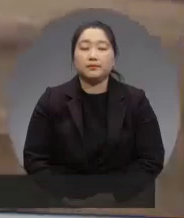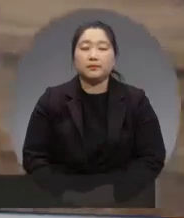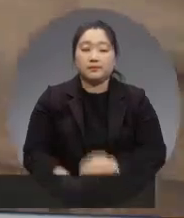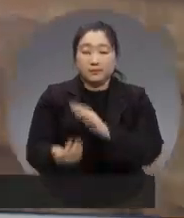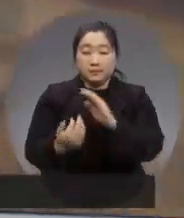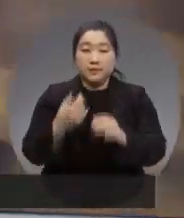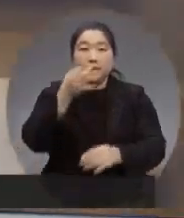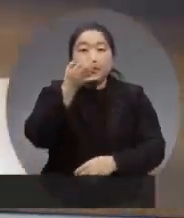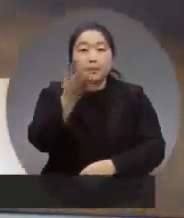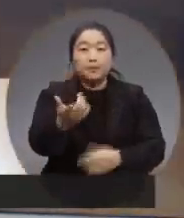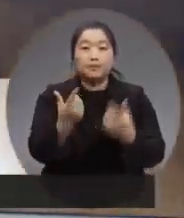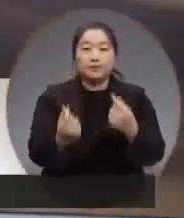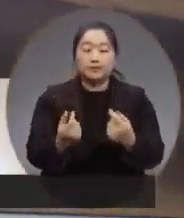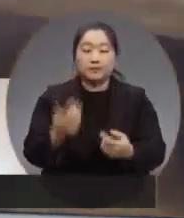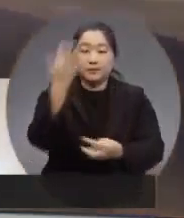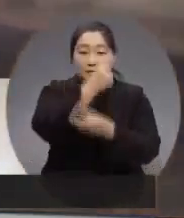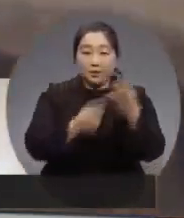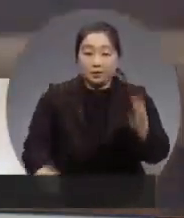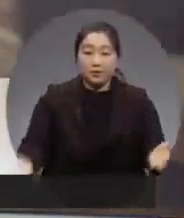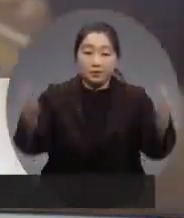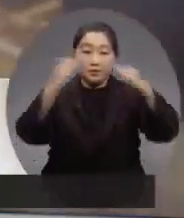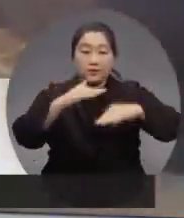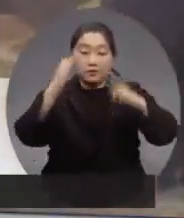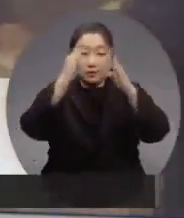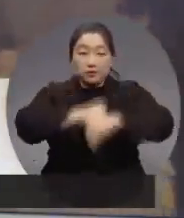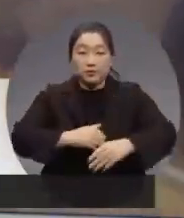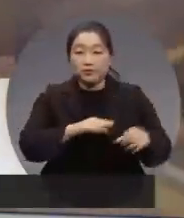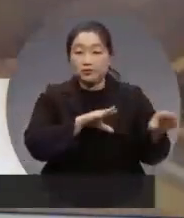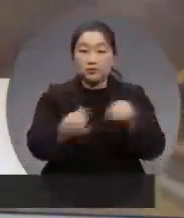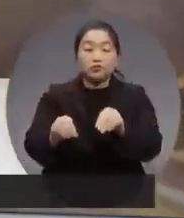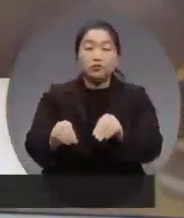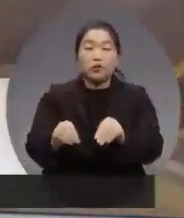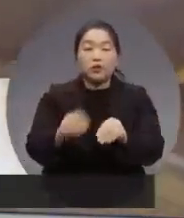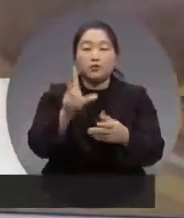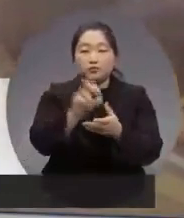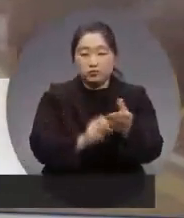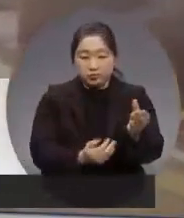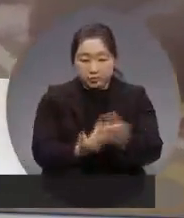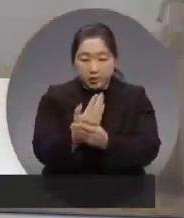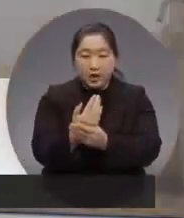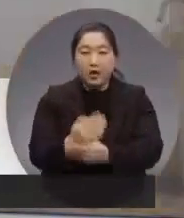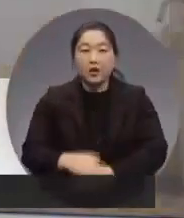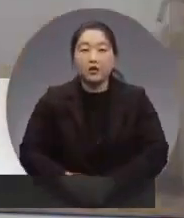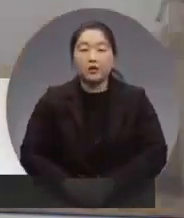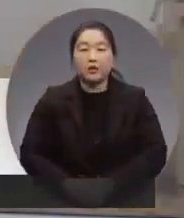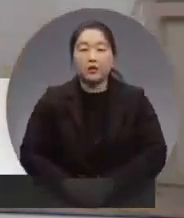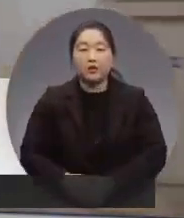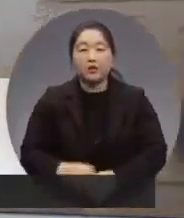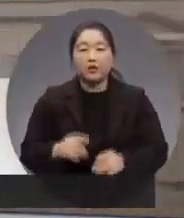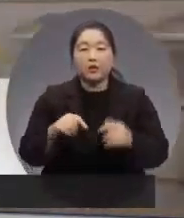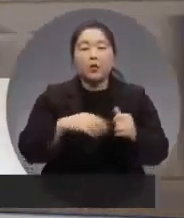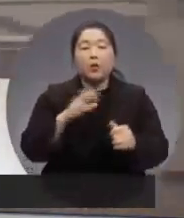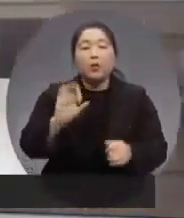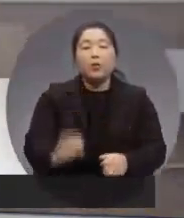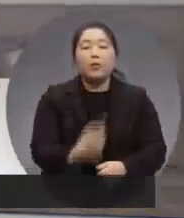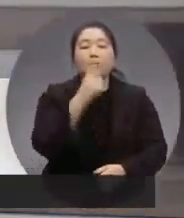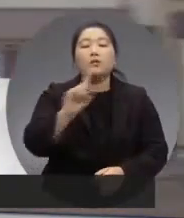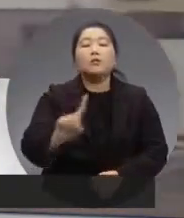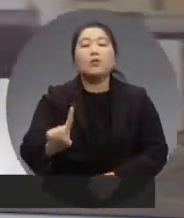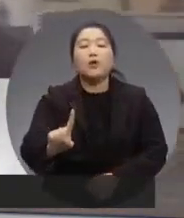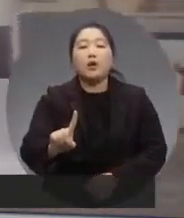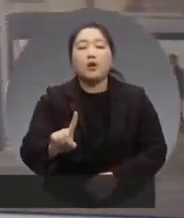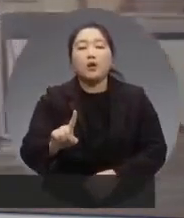네, 앞서 보신 것처럼 청주시청 본관 철거 작업이 중단되면서 논란이 계속되고 있는데요. 이 같은 사태가 왜